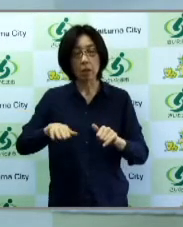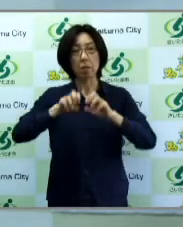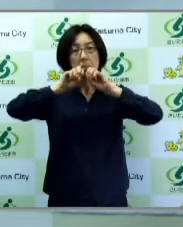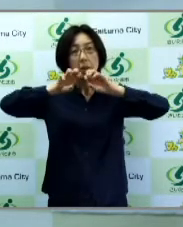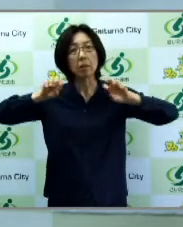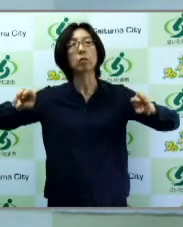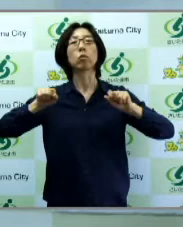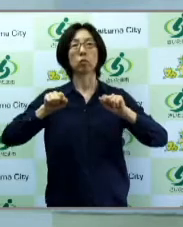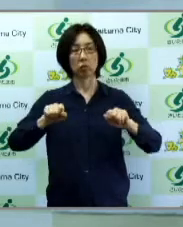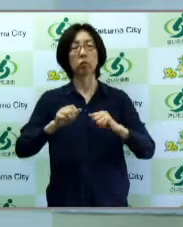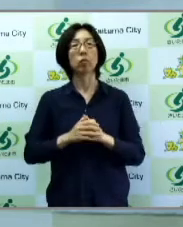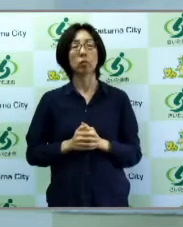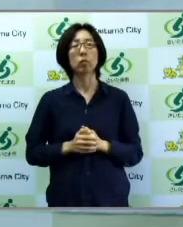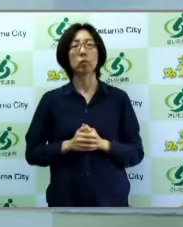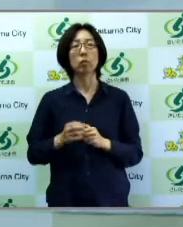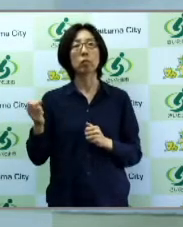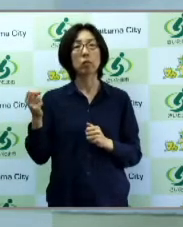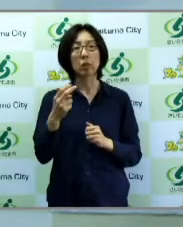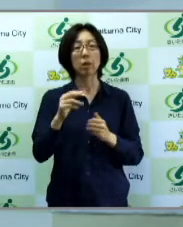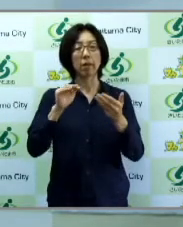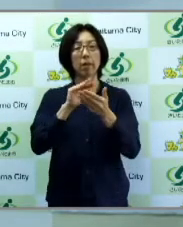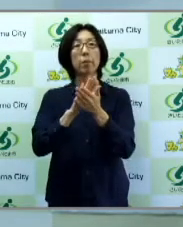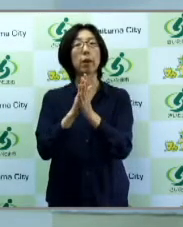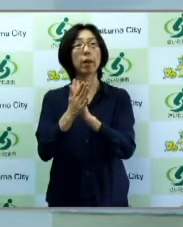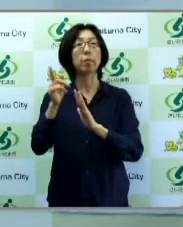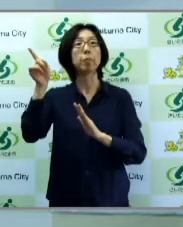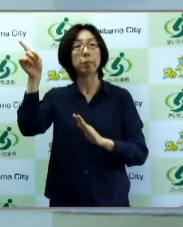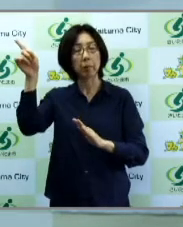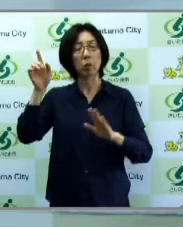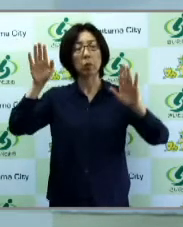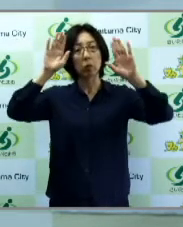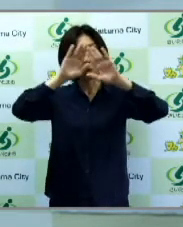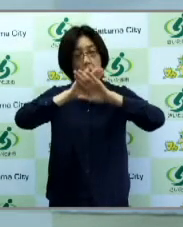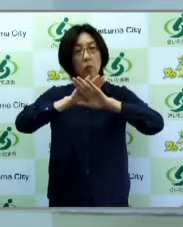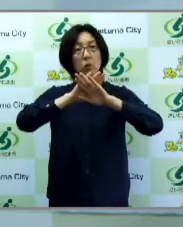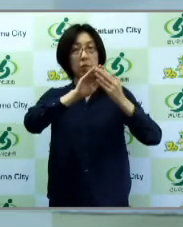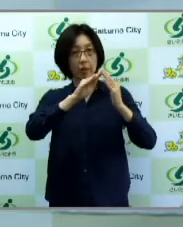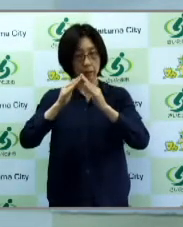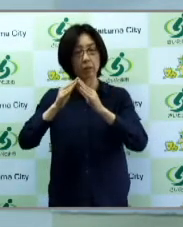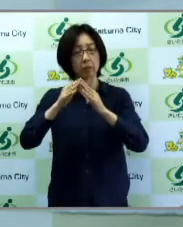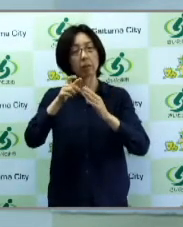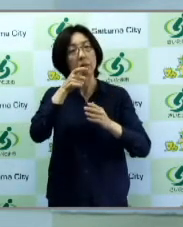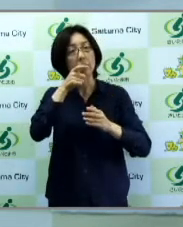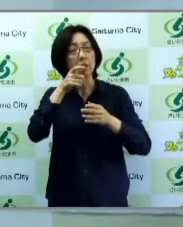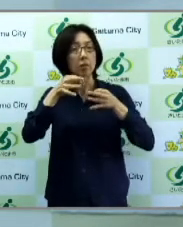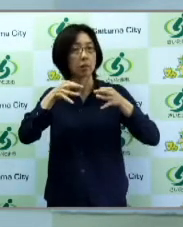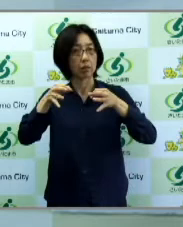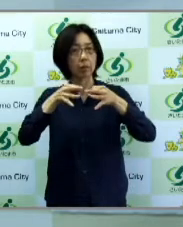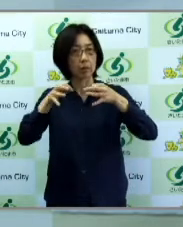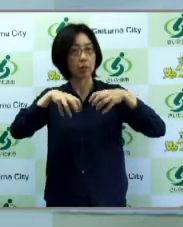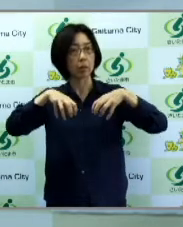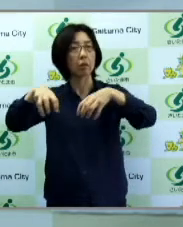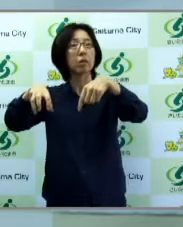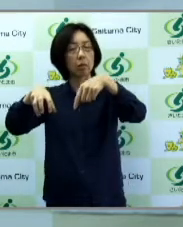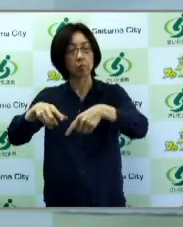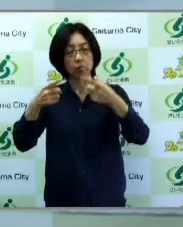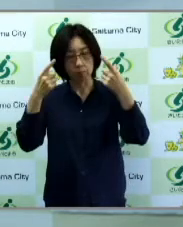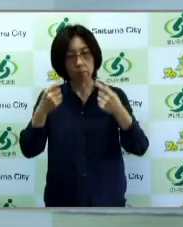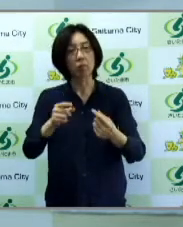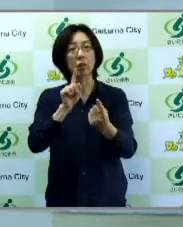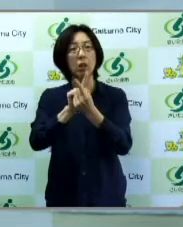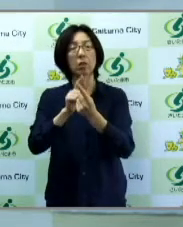たします。また併せて埼玉県におきましても、夜の繁華街に限らず感染症対策が十分に取られてい